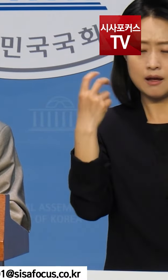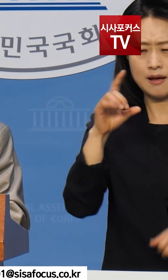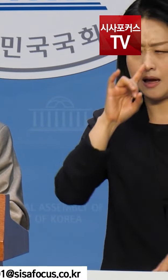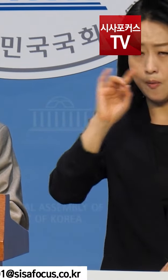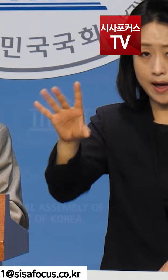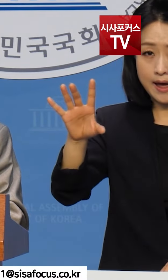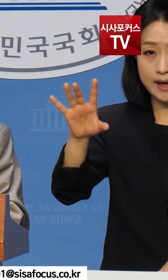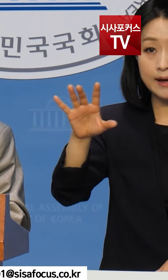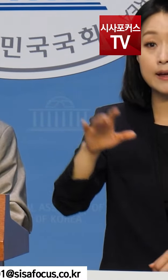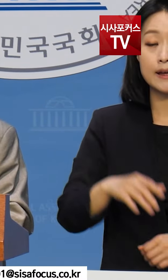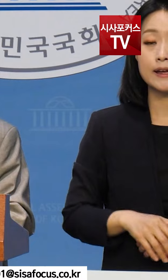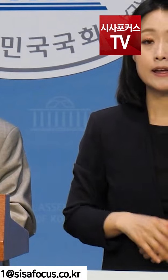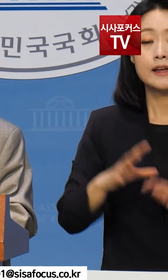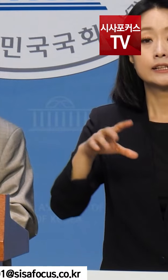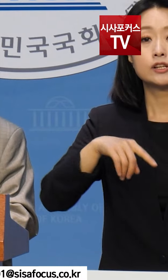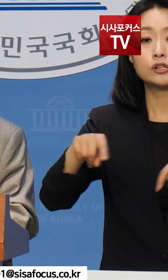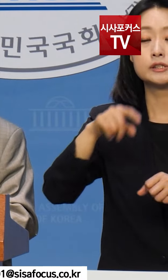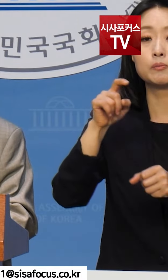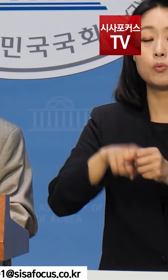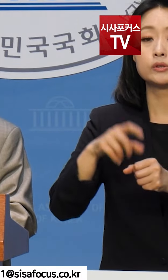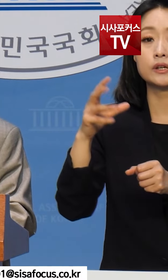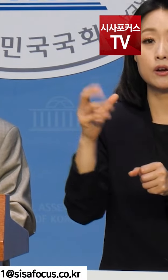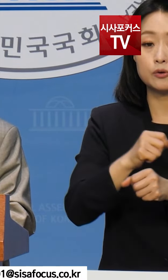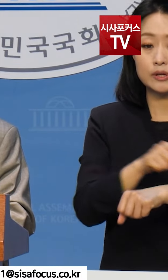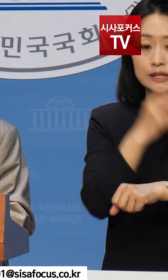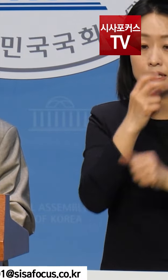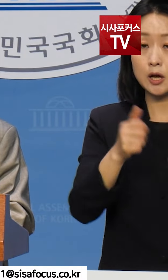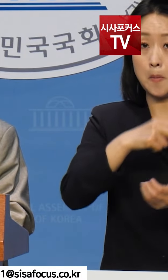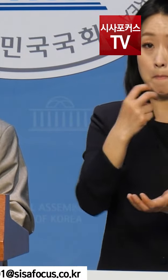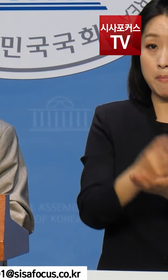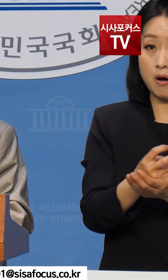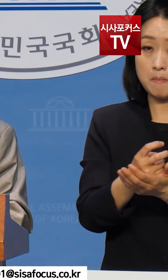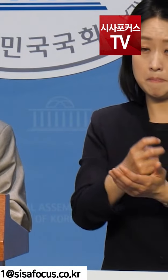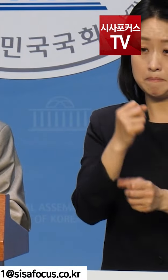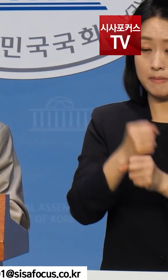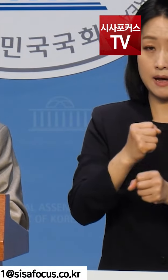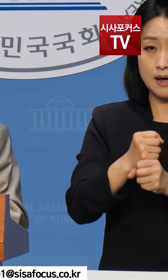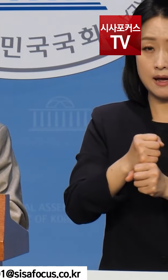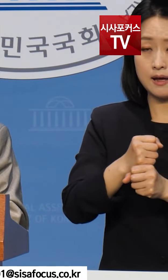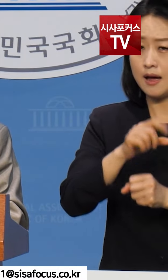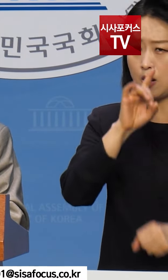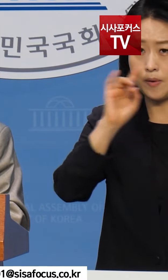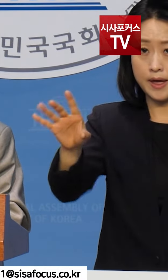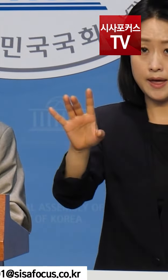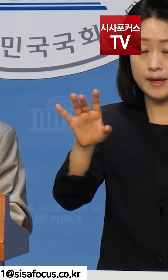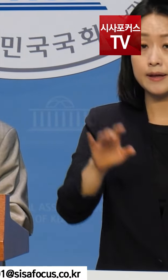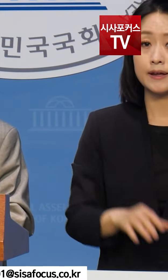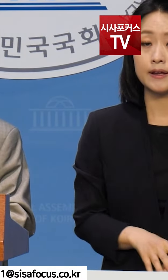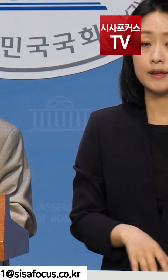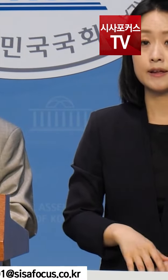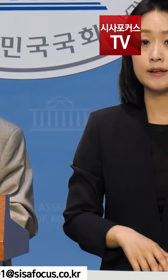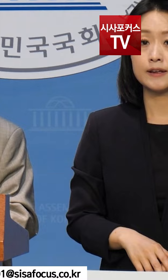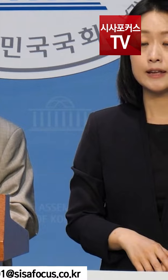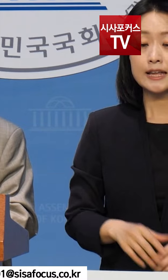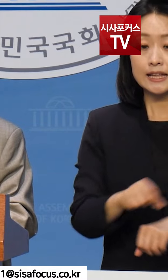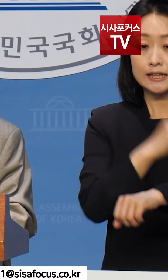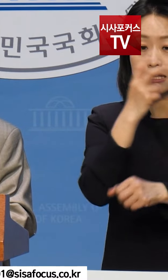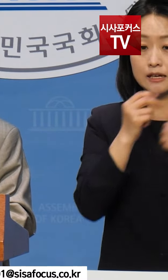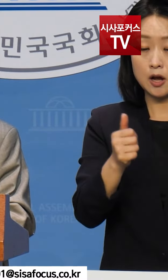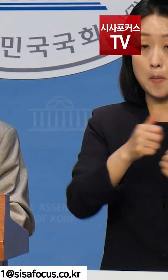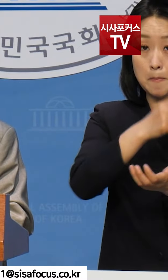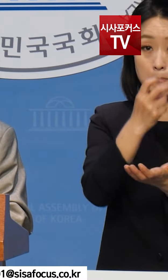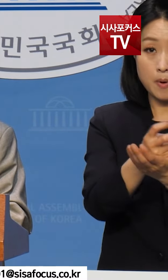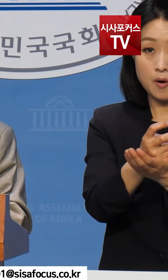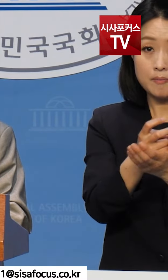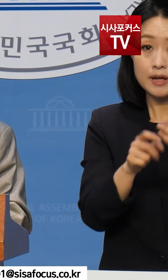됩니다. 정치적 목적으로 특검법을 남발해서도 안 됩니다. 온당한